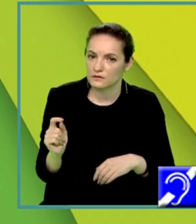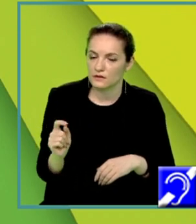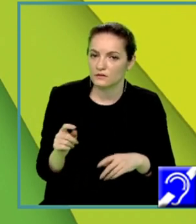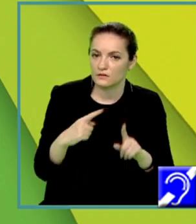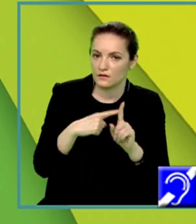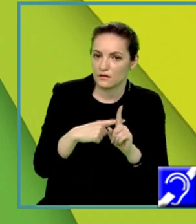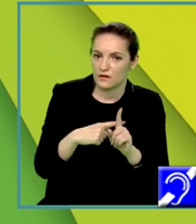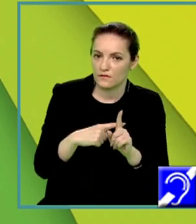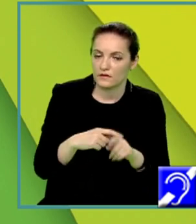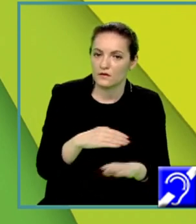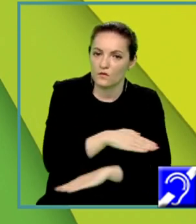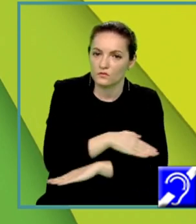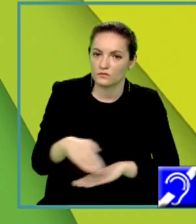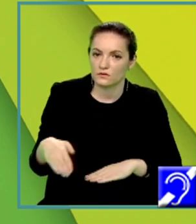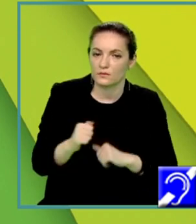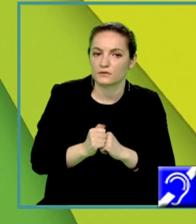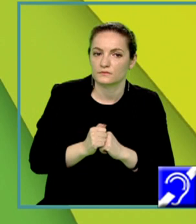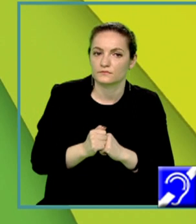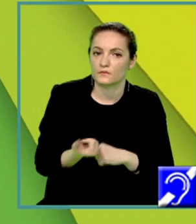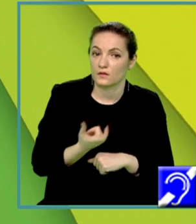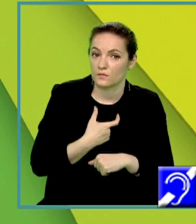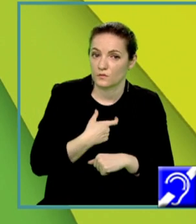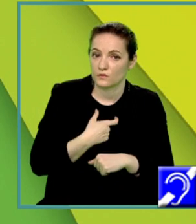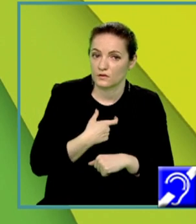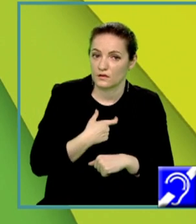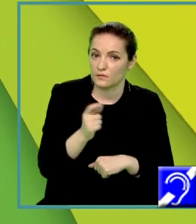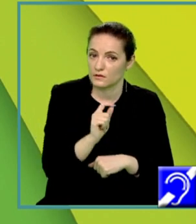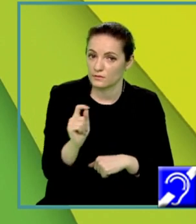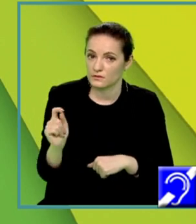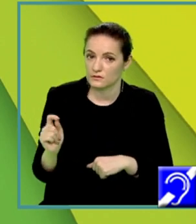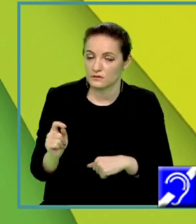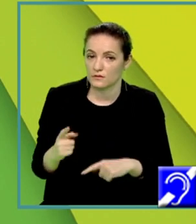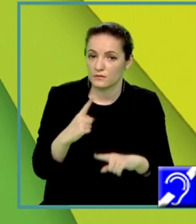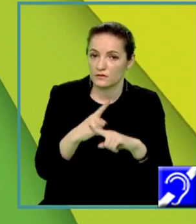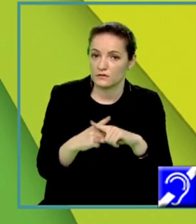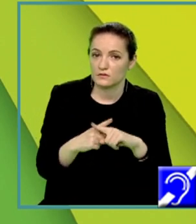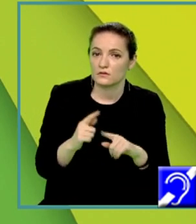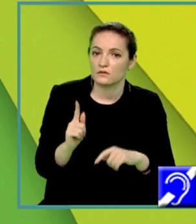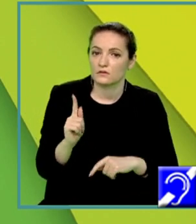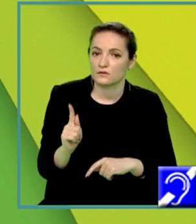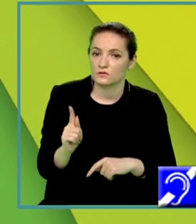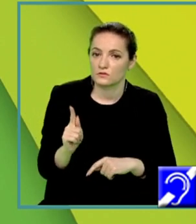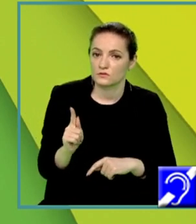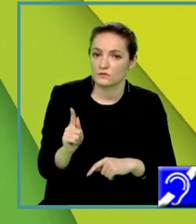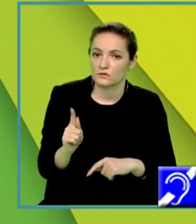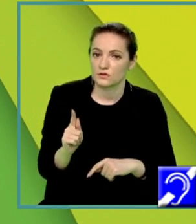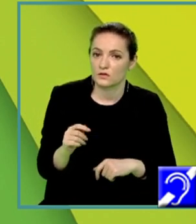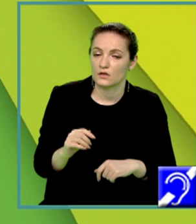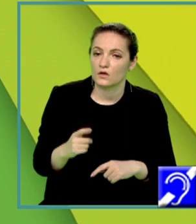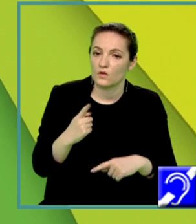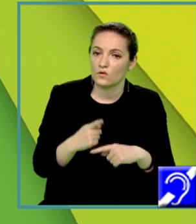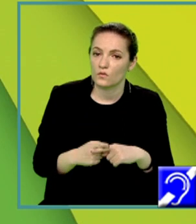Putem reprezenta această funcție, dreapta respectivă, prin intersecțiile graficului acesteia cu axele